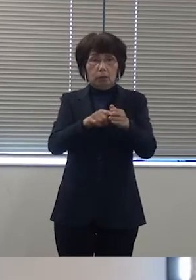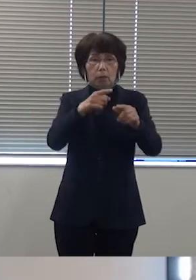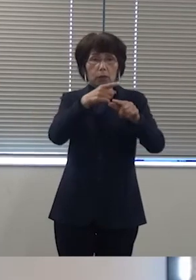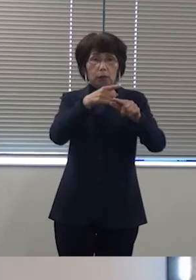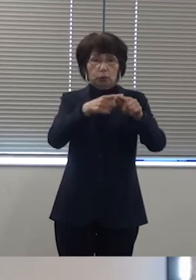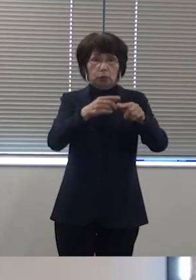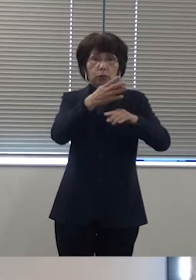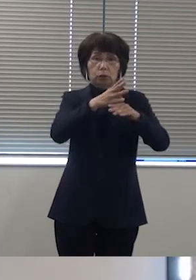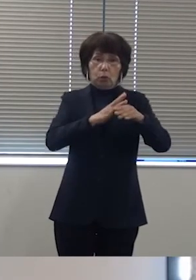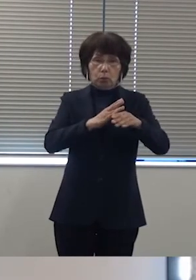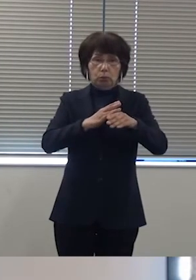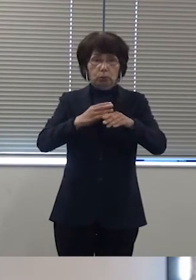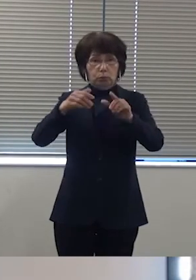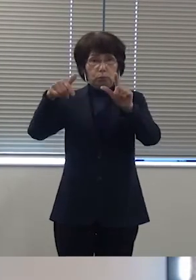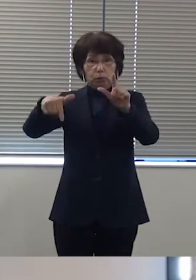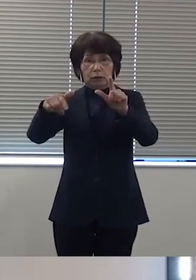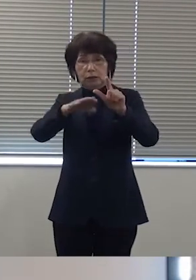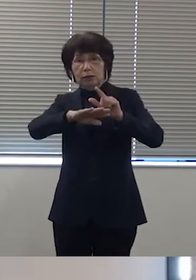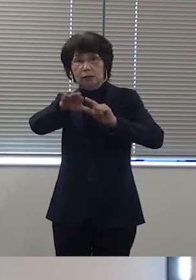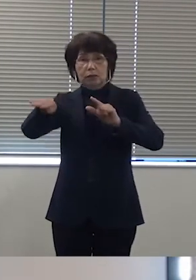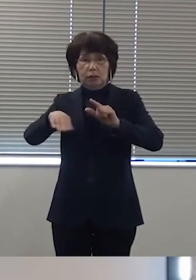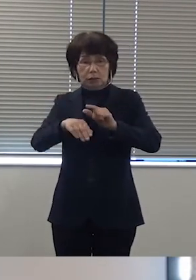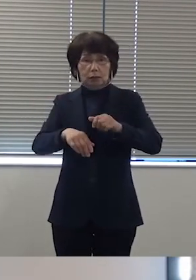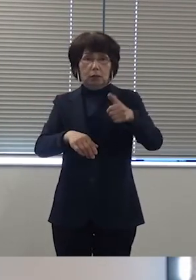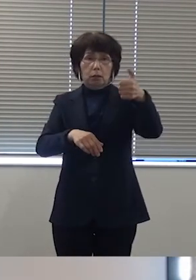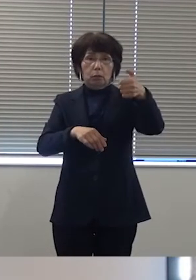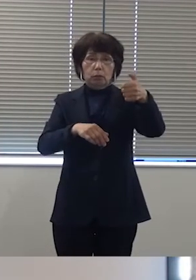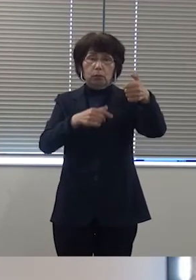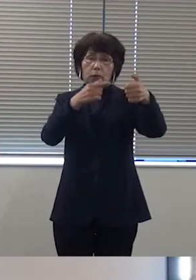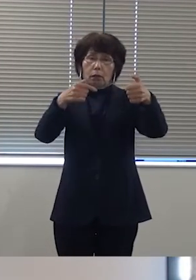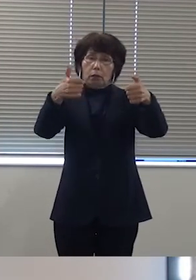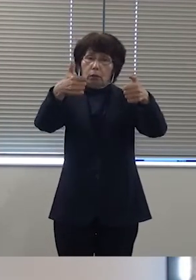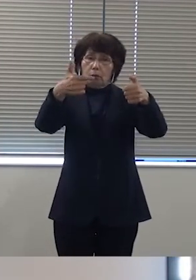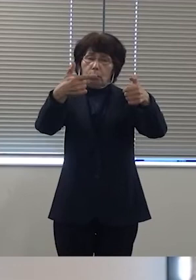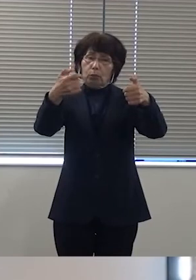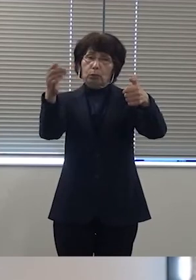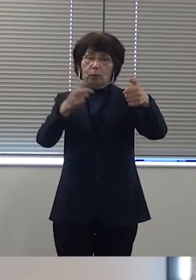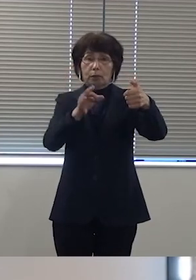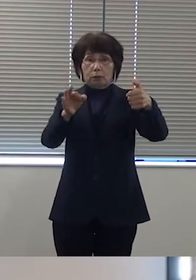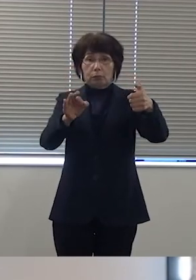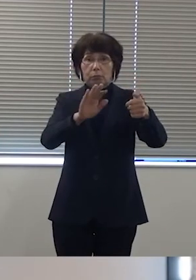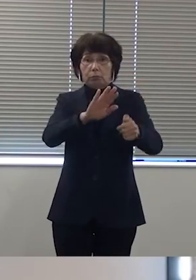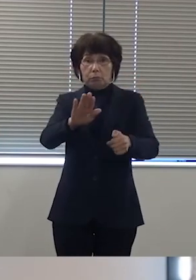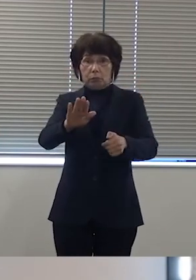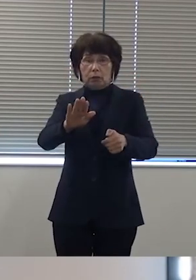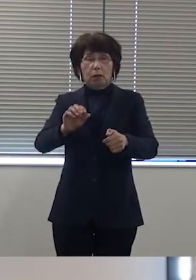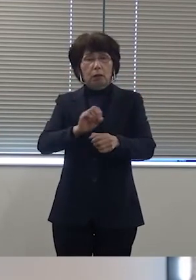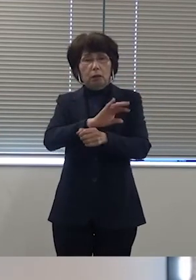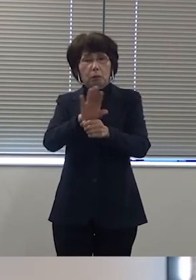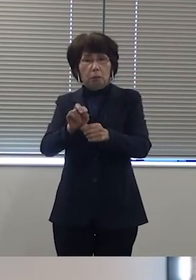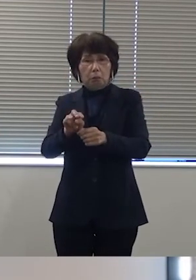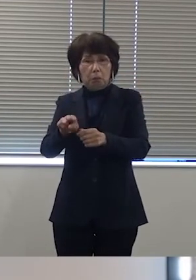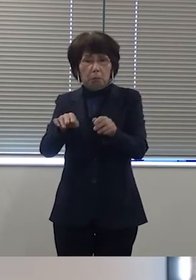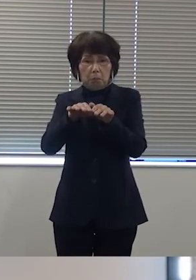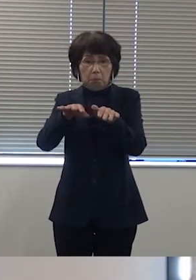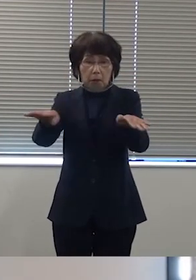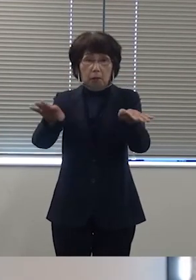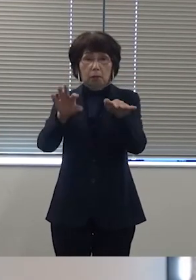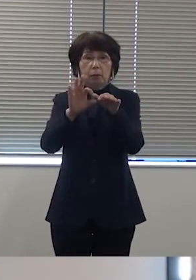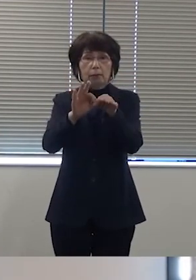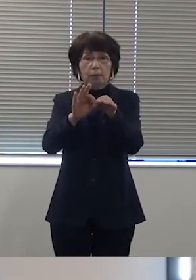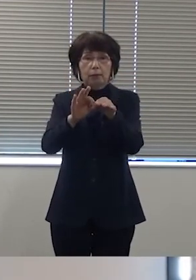係でですね、その割合がちょっと変わってきたというのがデータから読み取れましたので、まあ、そういったことに対応しようということでござい